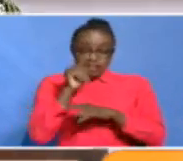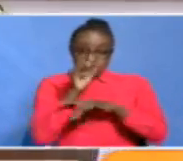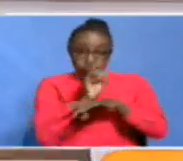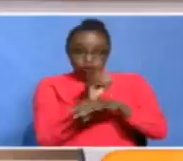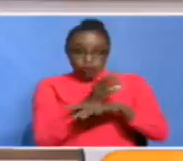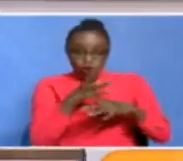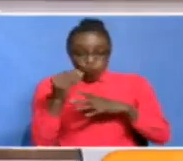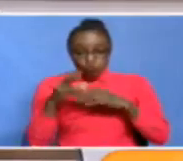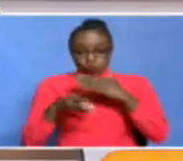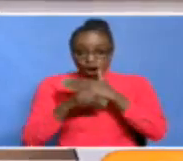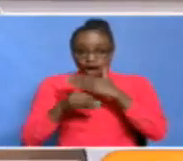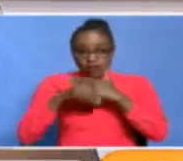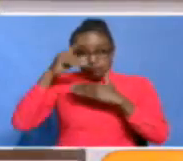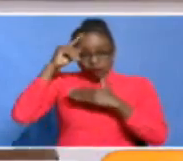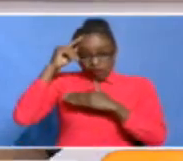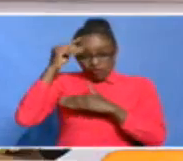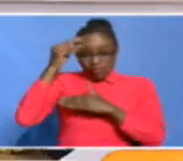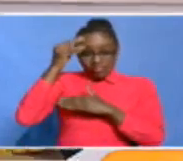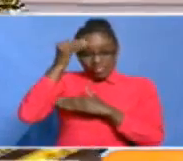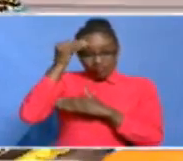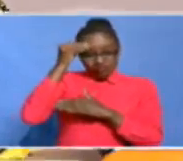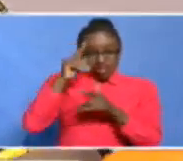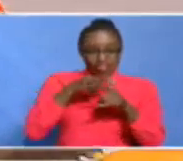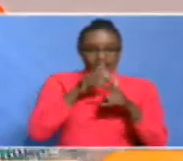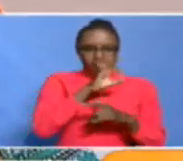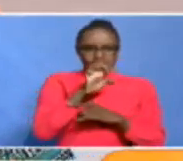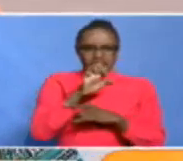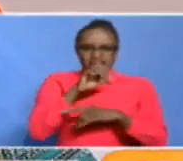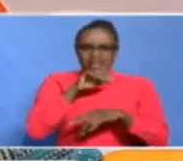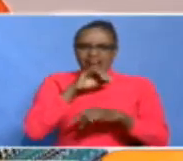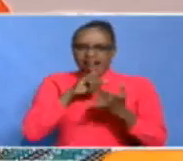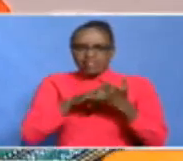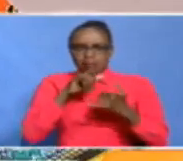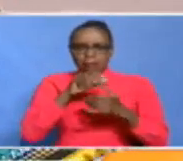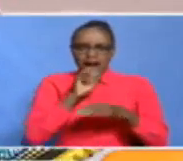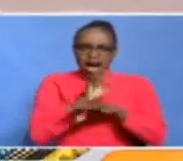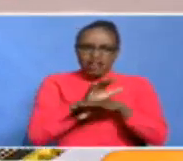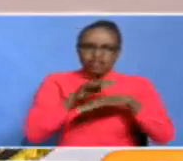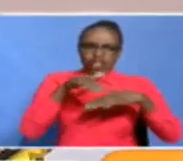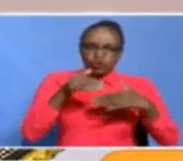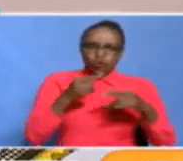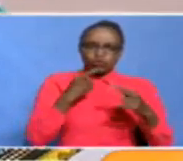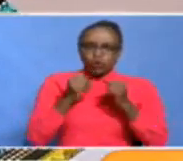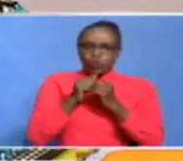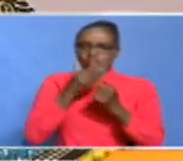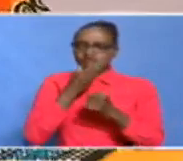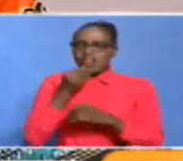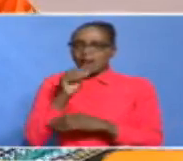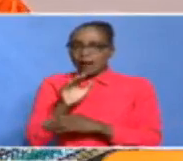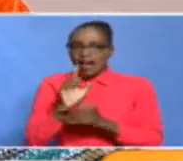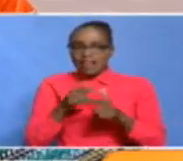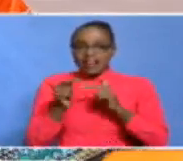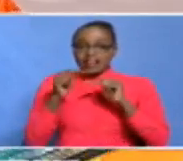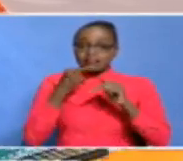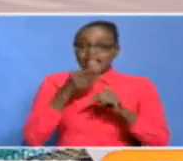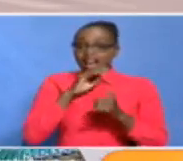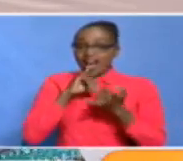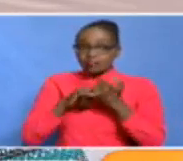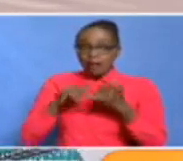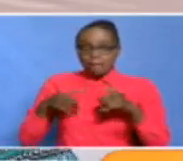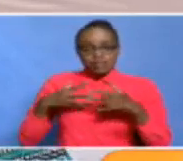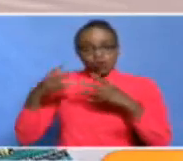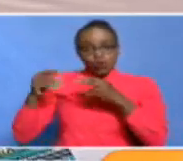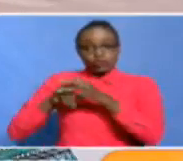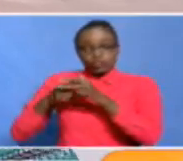amekwenda kuongeza elimu na hii karo ilipwe na babake, aliutoa kwa mumewe ama alikwenda kazungumza na babake, alafu akaja akamwambia mumewe, ndio mimi